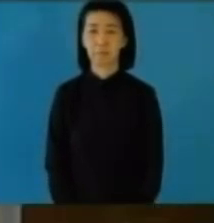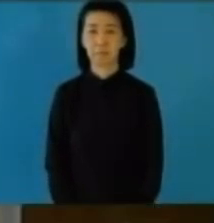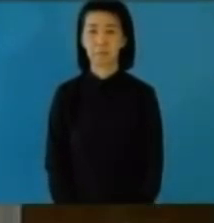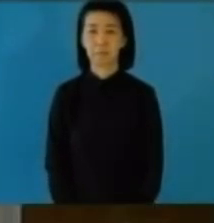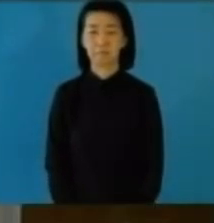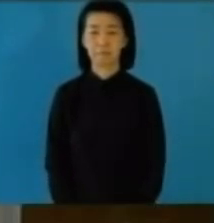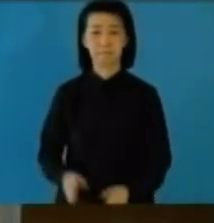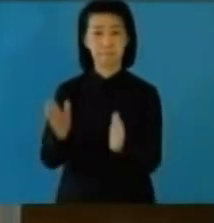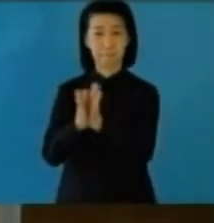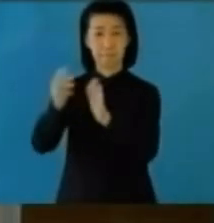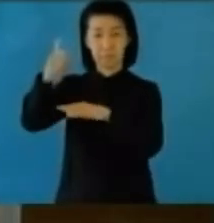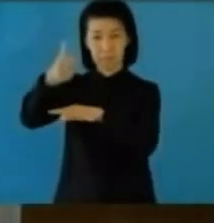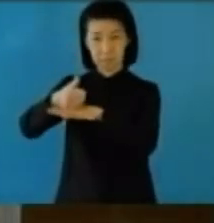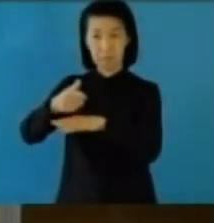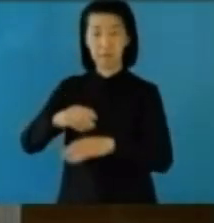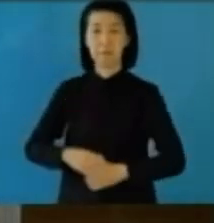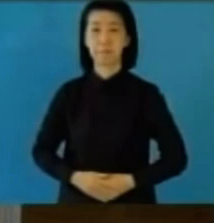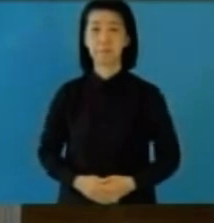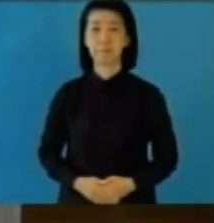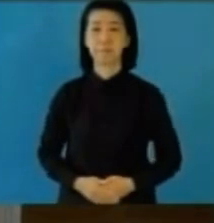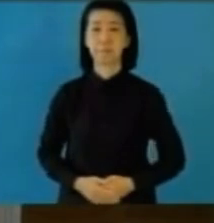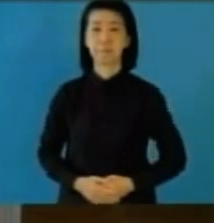塩田知事。